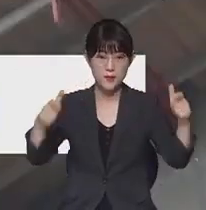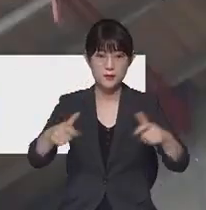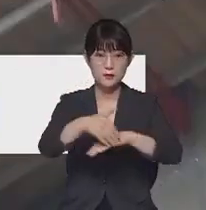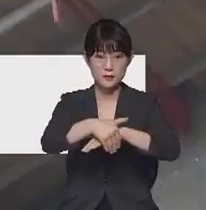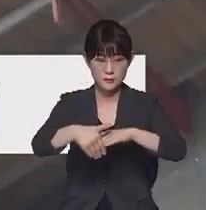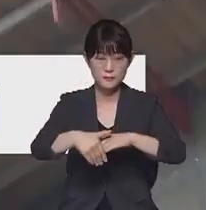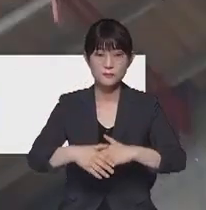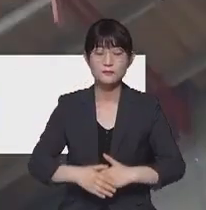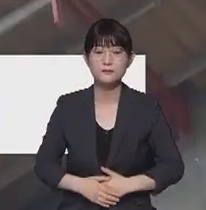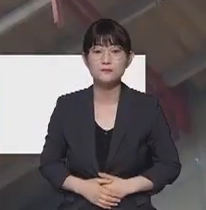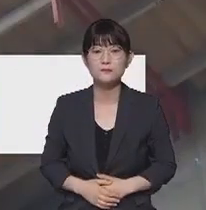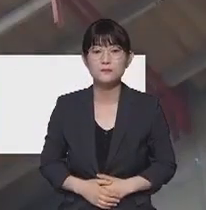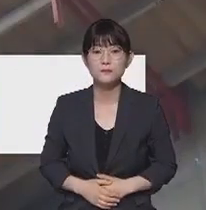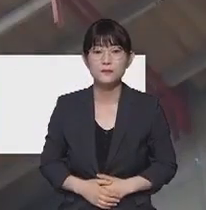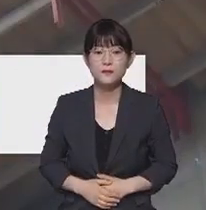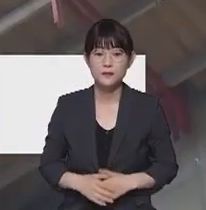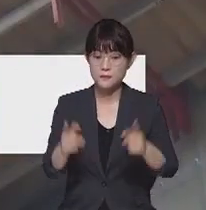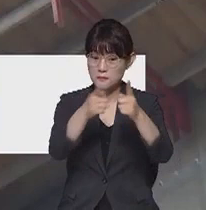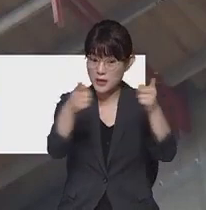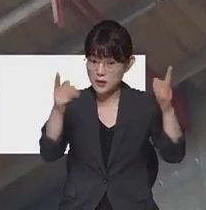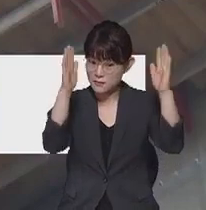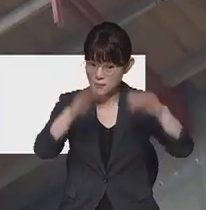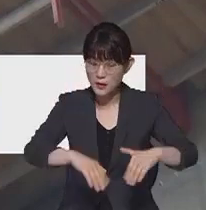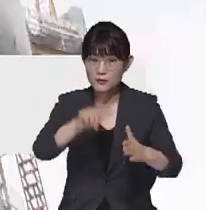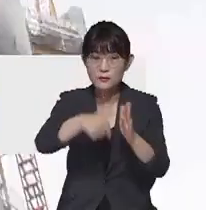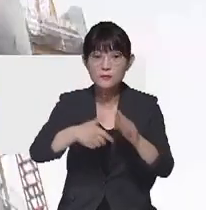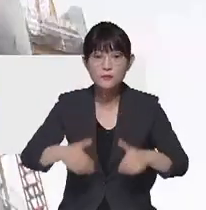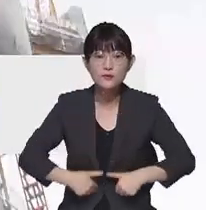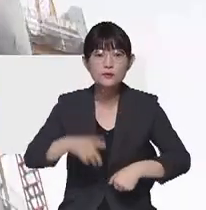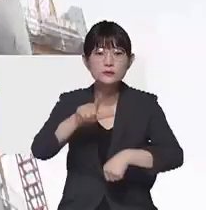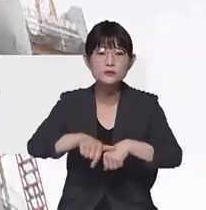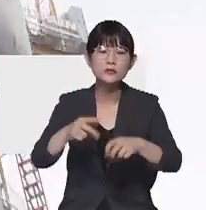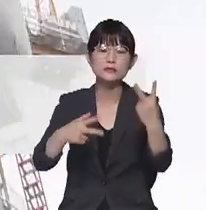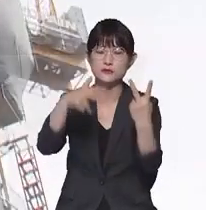확대할 계획입니다. 한 개 층을 해체하는데 약 2주 정도